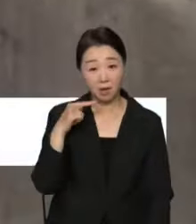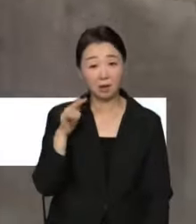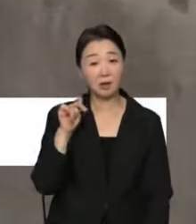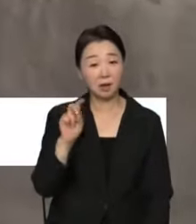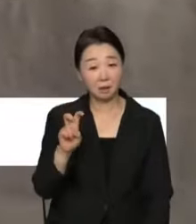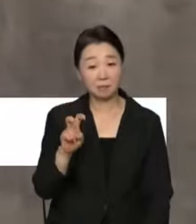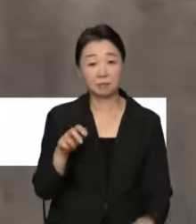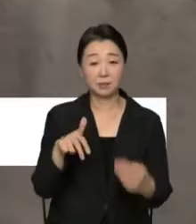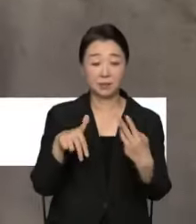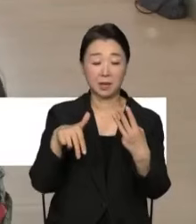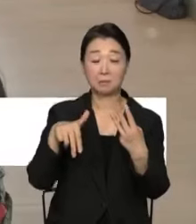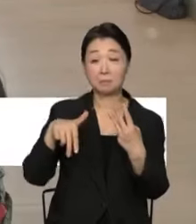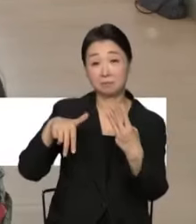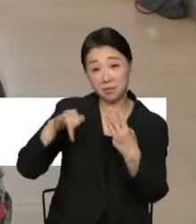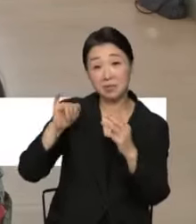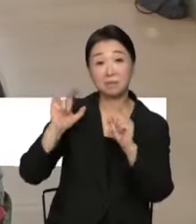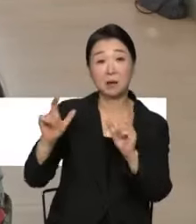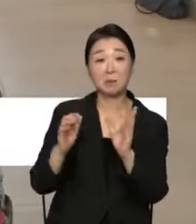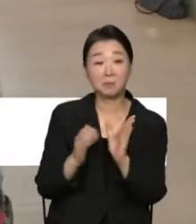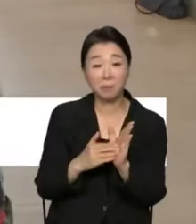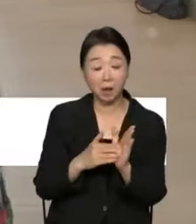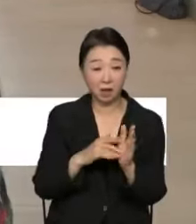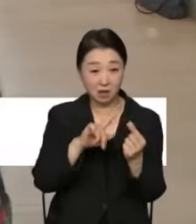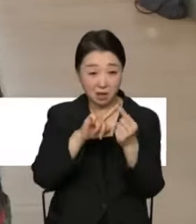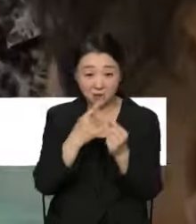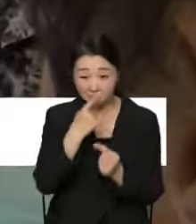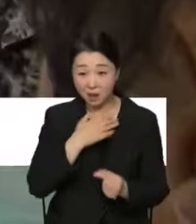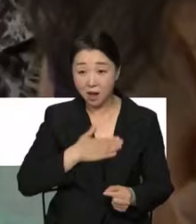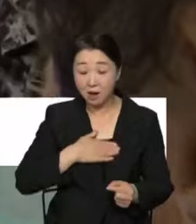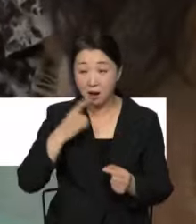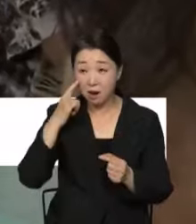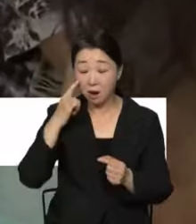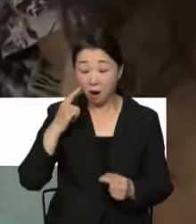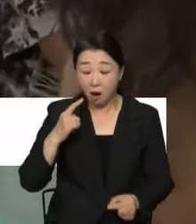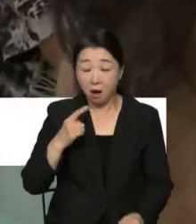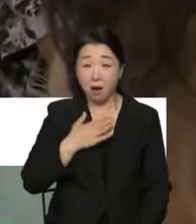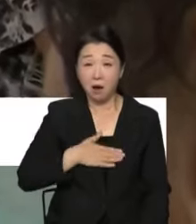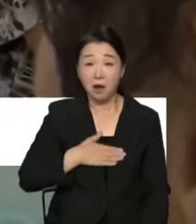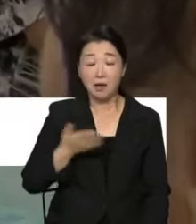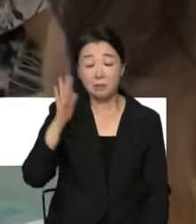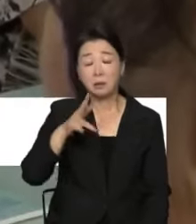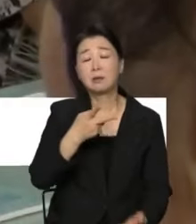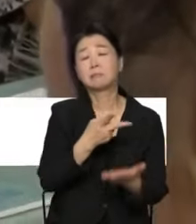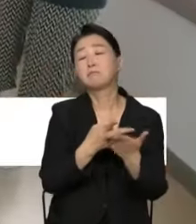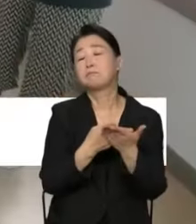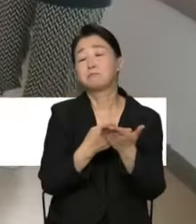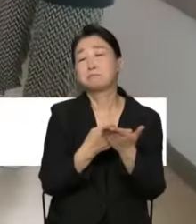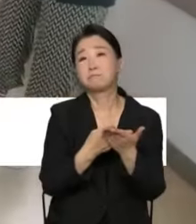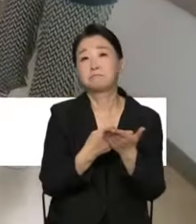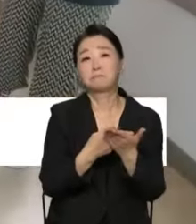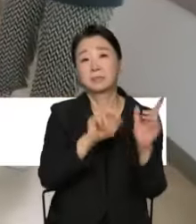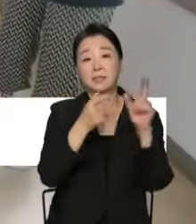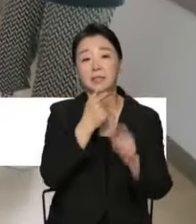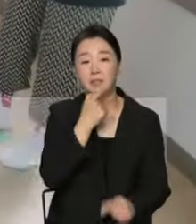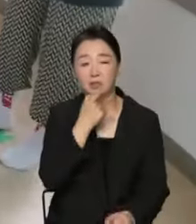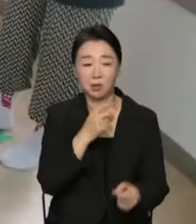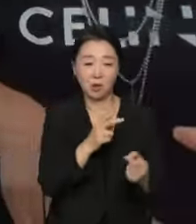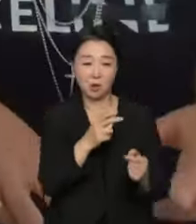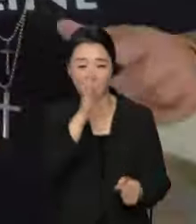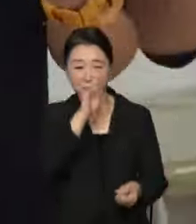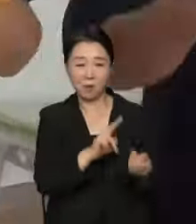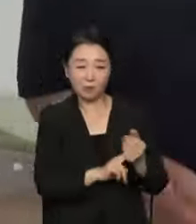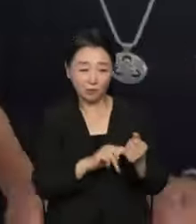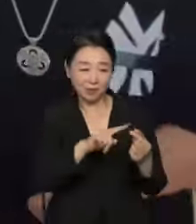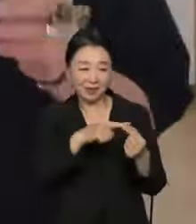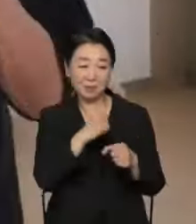받았습니다. 글 깨치고 눈도 밝아졌는데 그냥 누워 지내기는 싫었습니다. 병을 숨기고 계속 가사 짓고